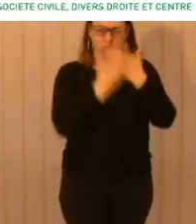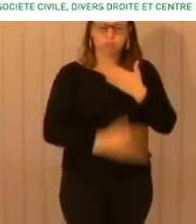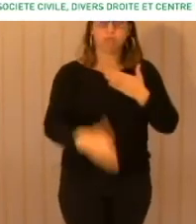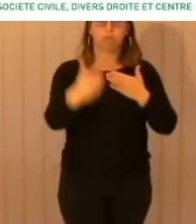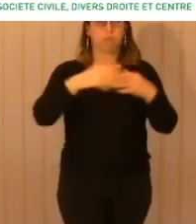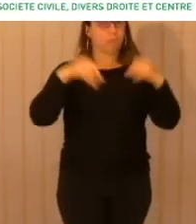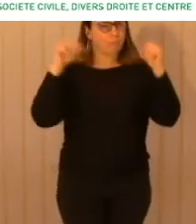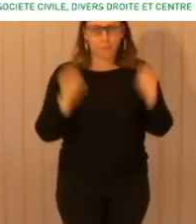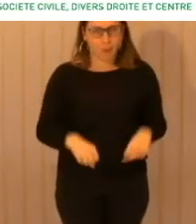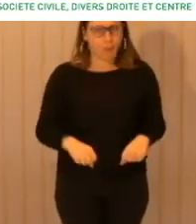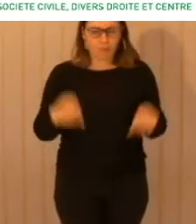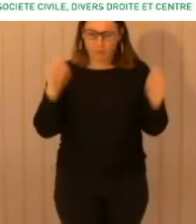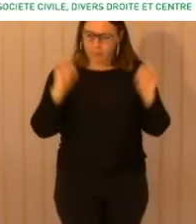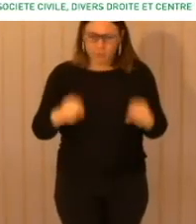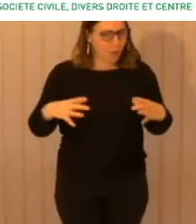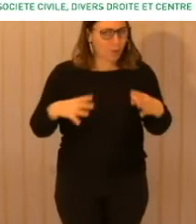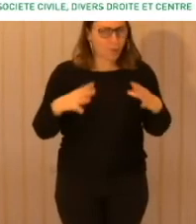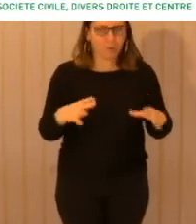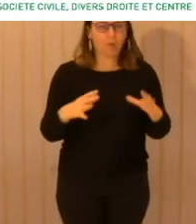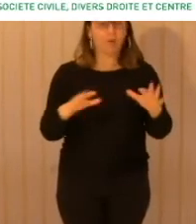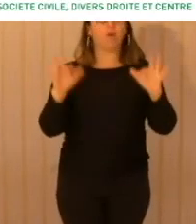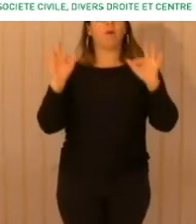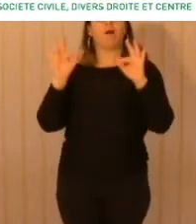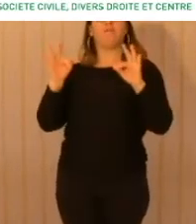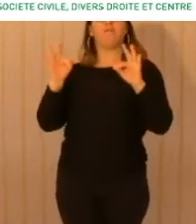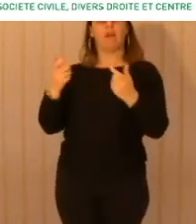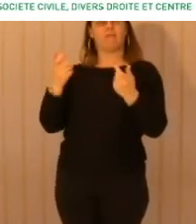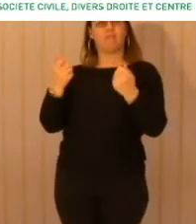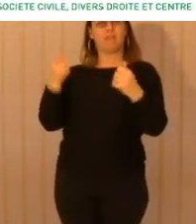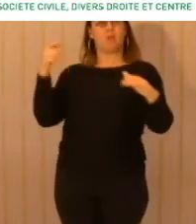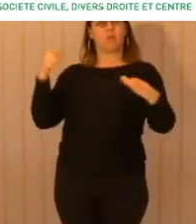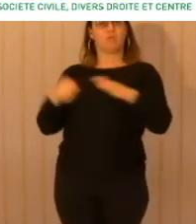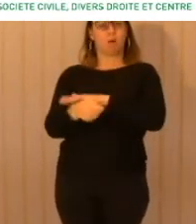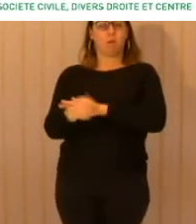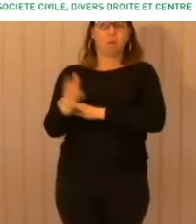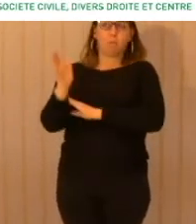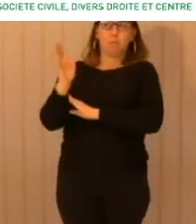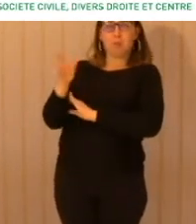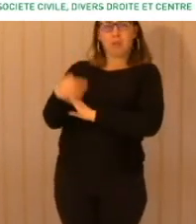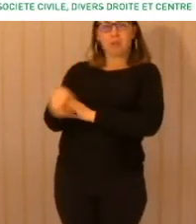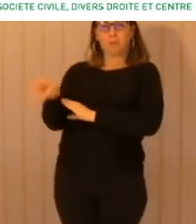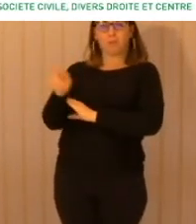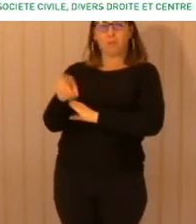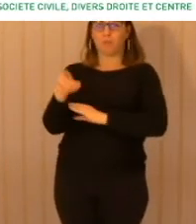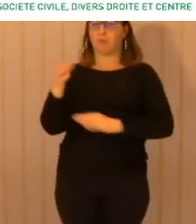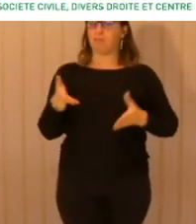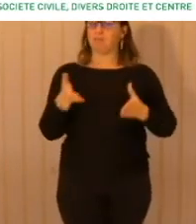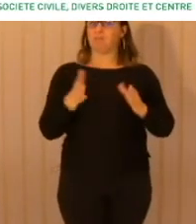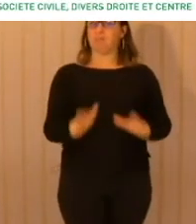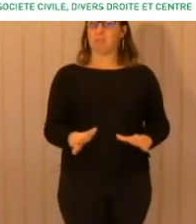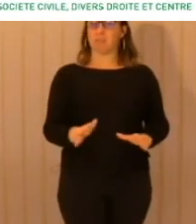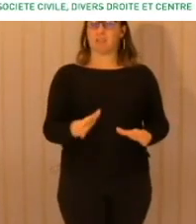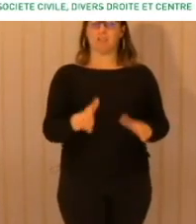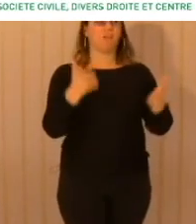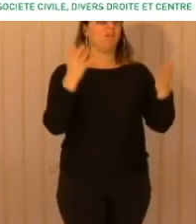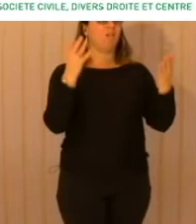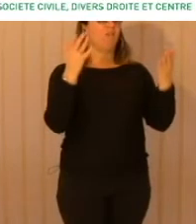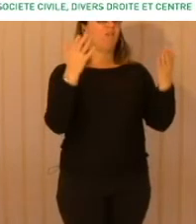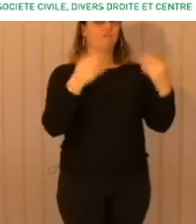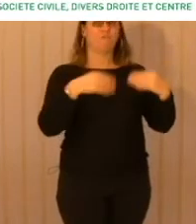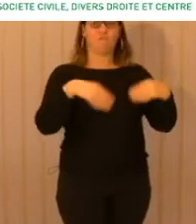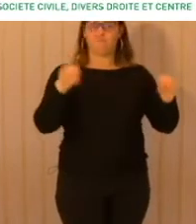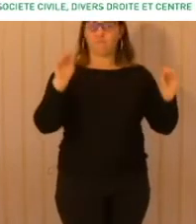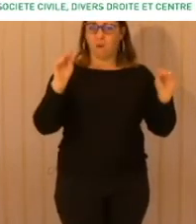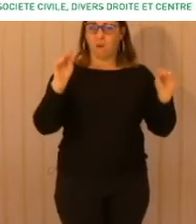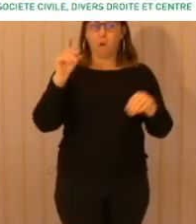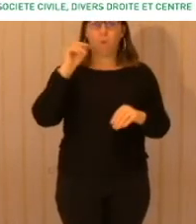peut le faire. Et côté financement, vous pourriez très bien décider de vendre une fois puisque vous